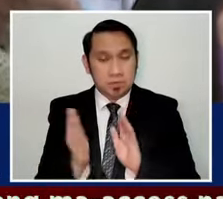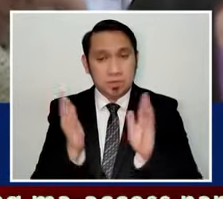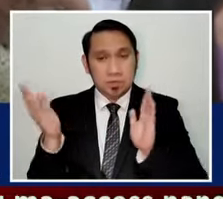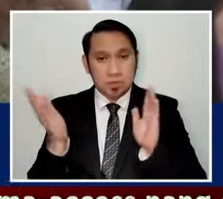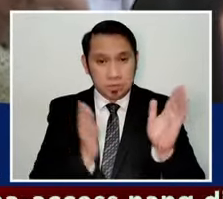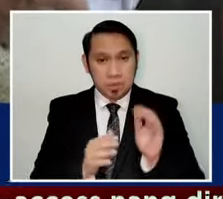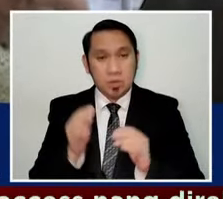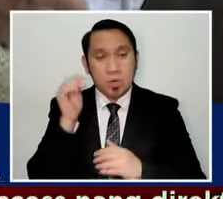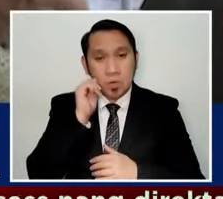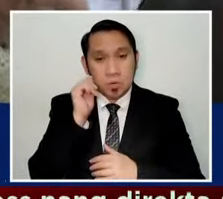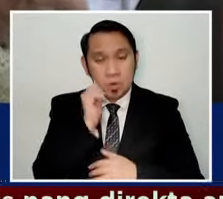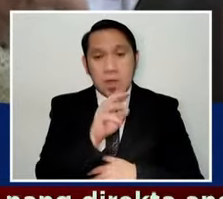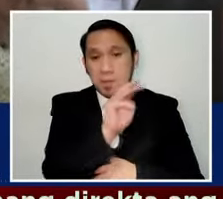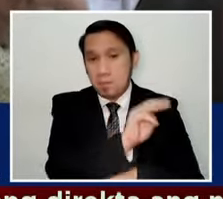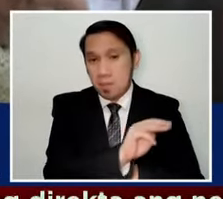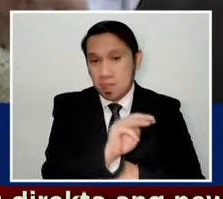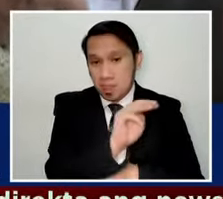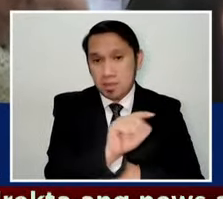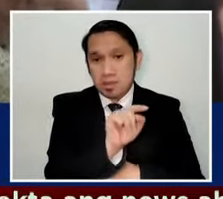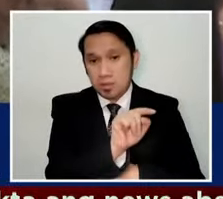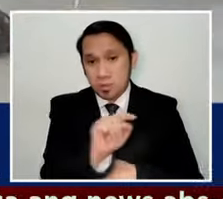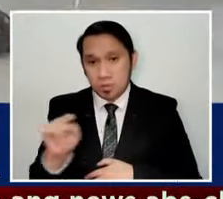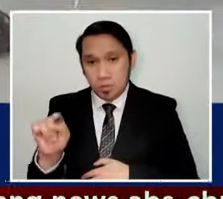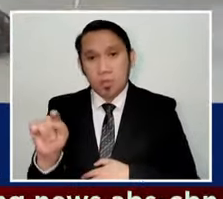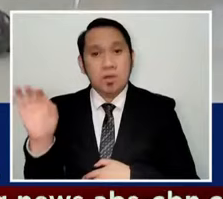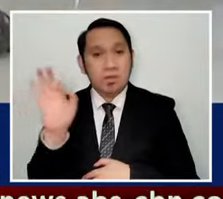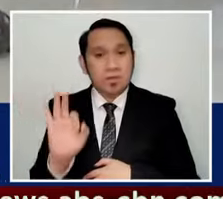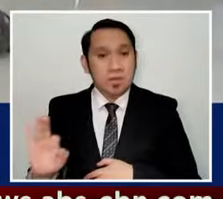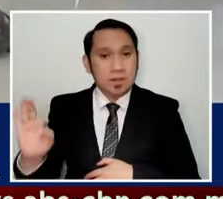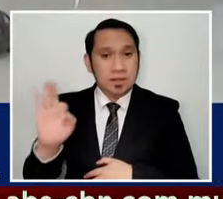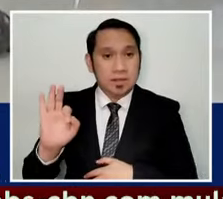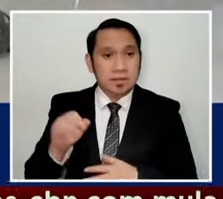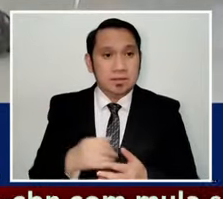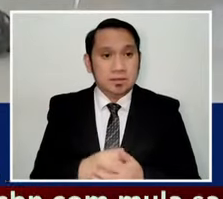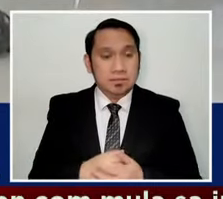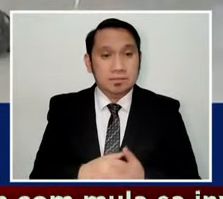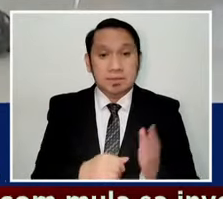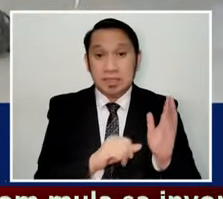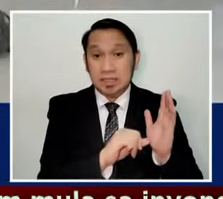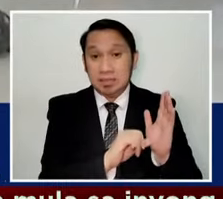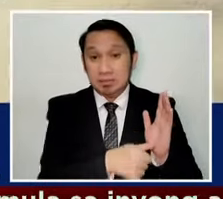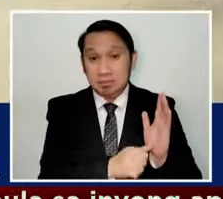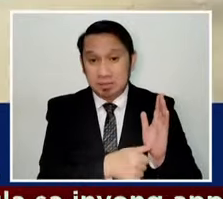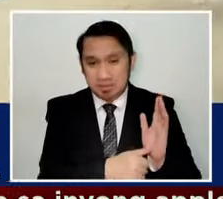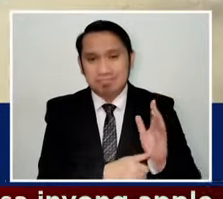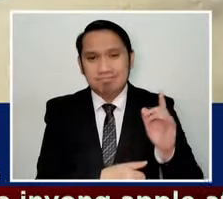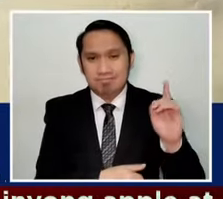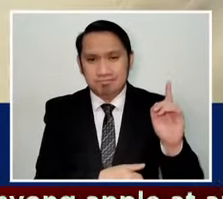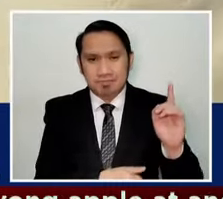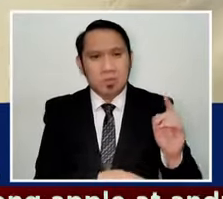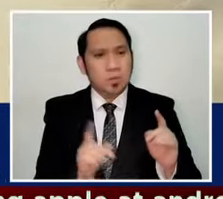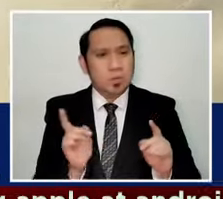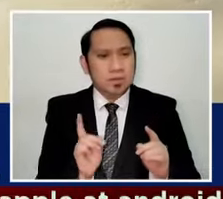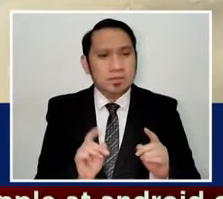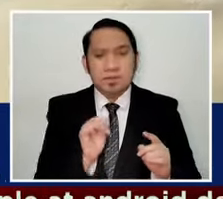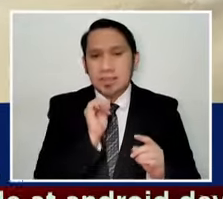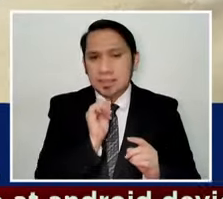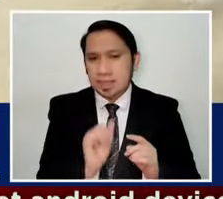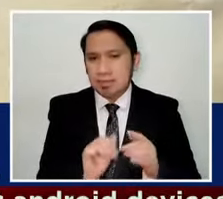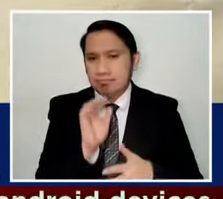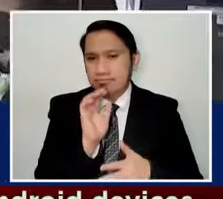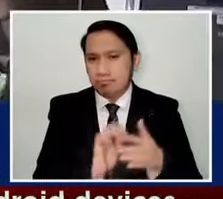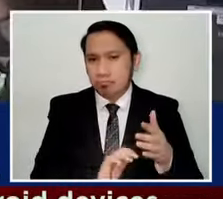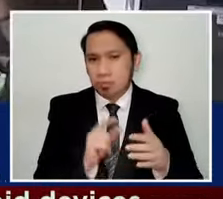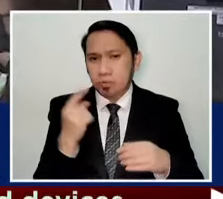araw-araw, Lunes hanggang Biyernes. Giit na mga may transaksyon sa gobyerno, hindi dapat bawasan ang